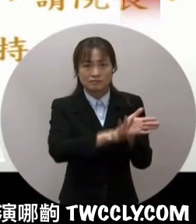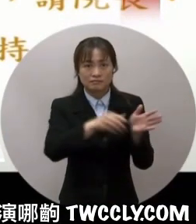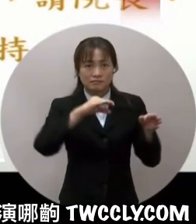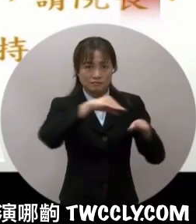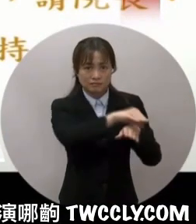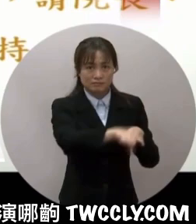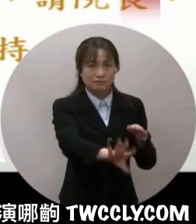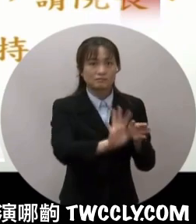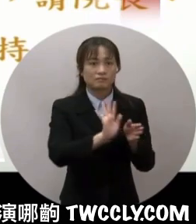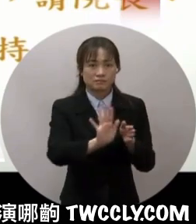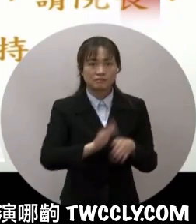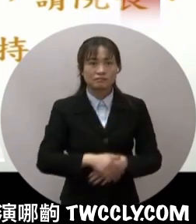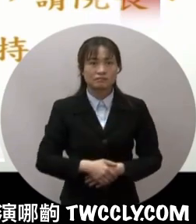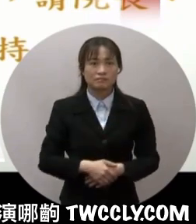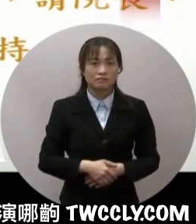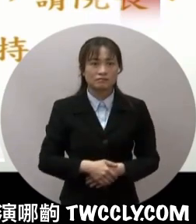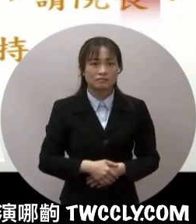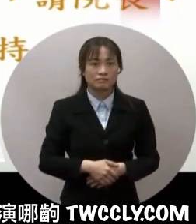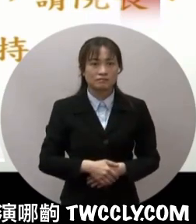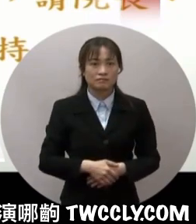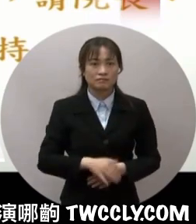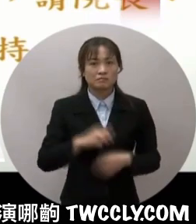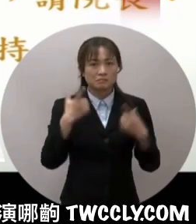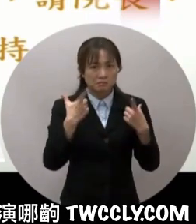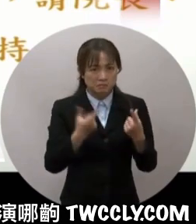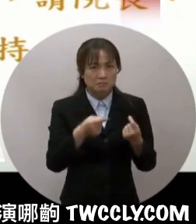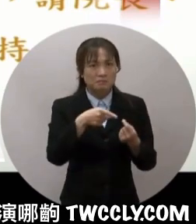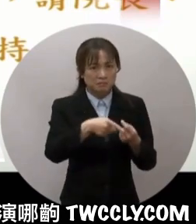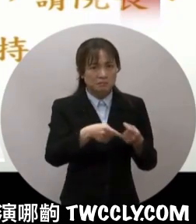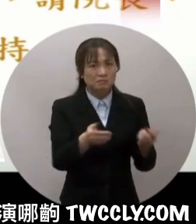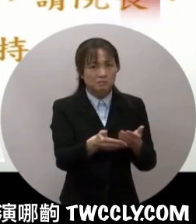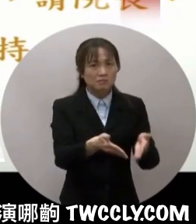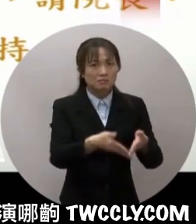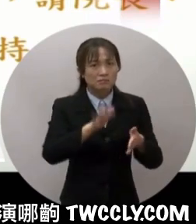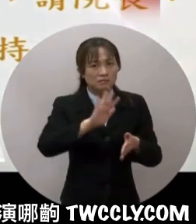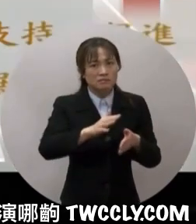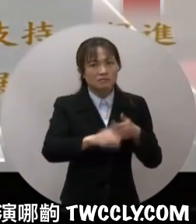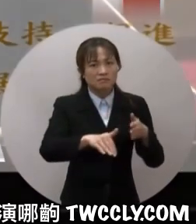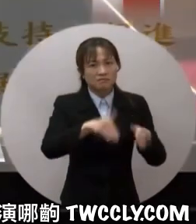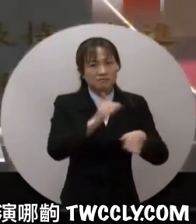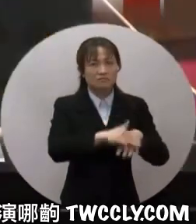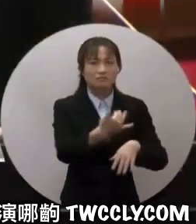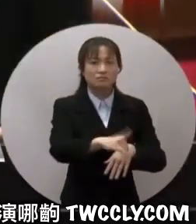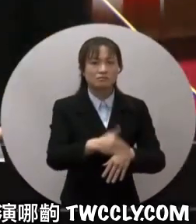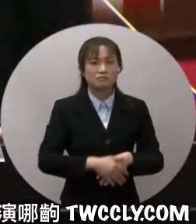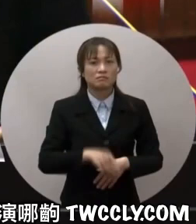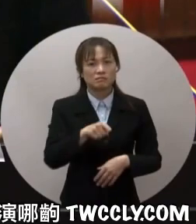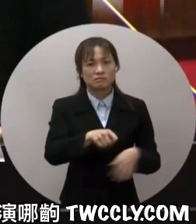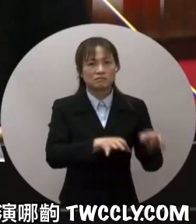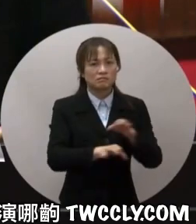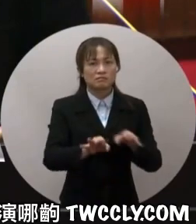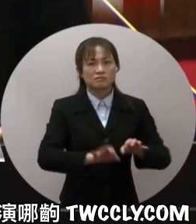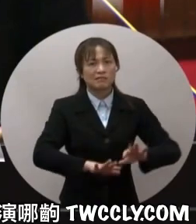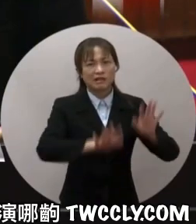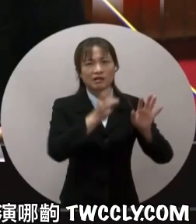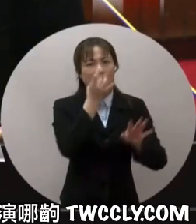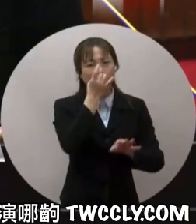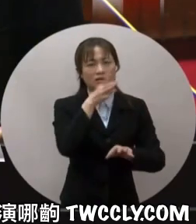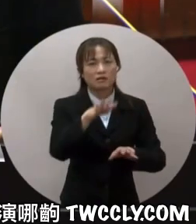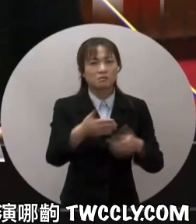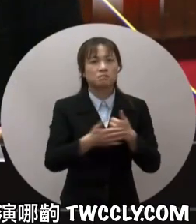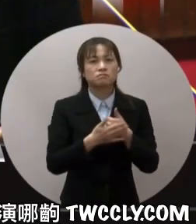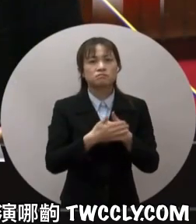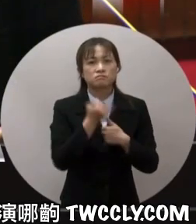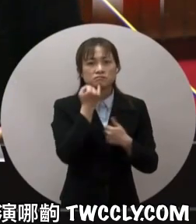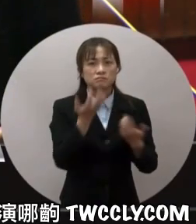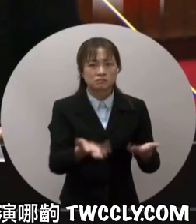了一個口在那邊但是一直沒有完成給那個山山加賣發電幫我幫忙一下這樣我就不可以搶